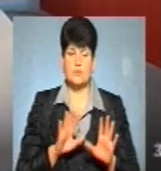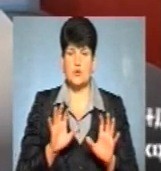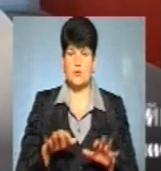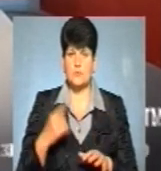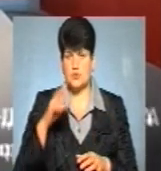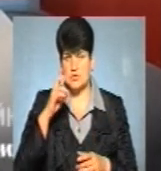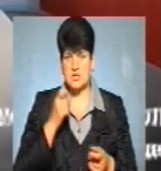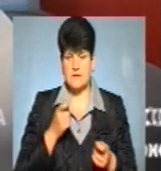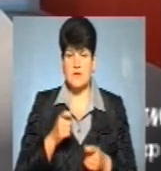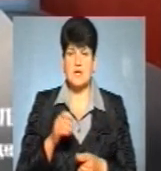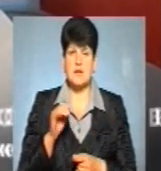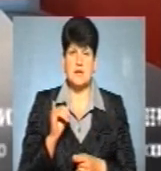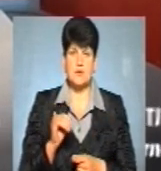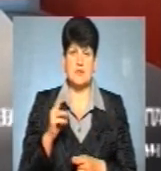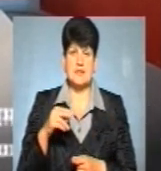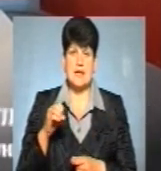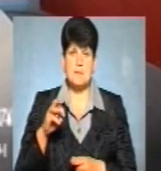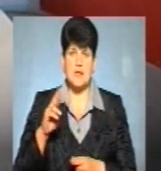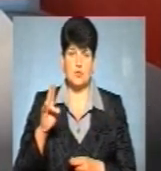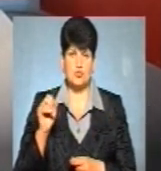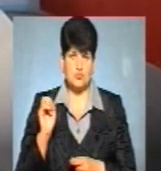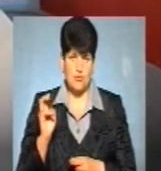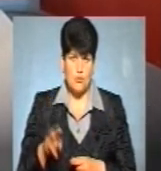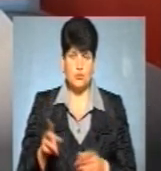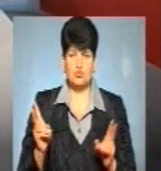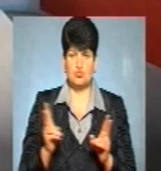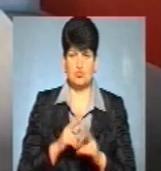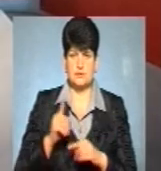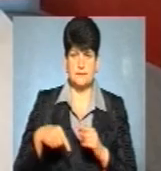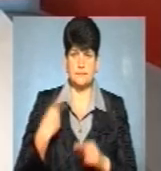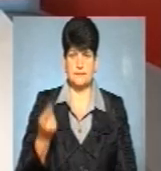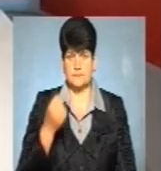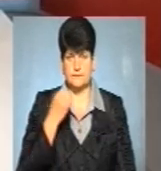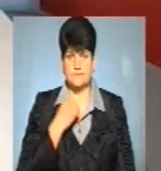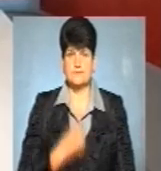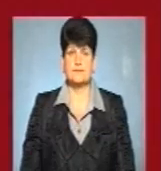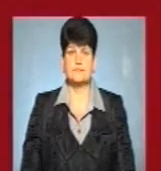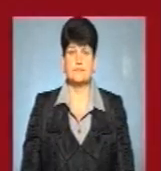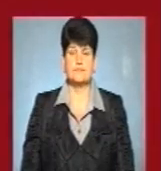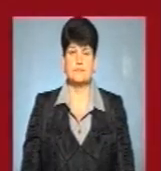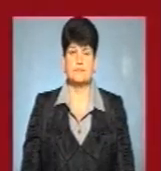державної адміністрації Ігорем Дем'янчуком. До зустрічі в ефірі. Дякую.